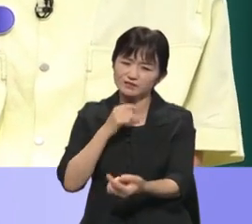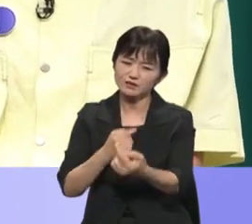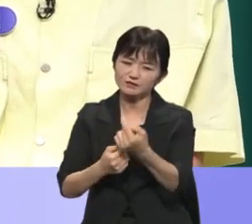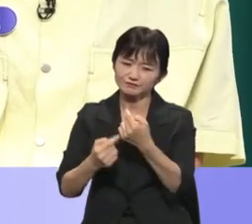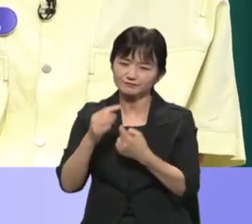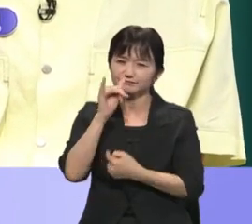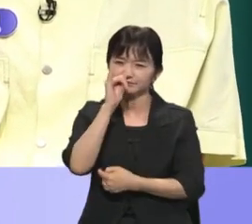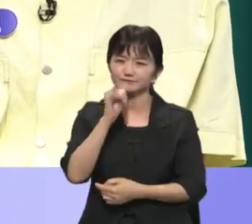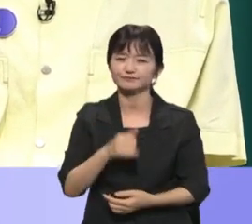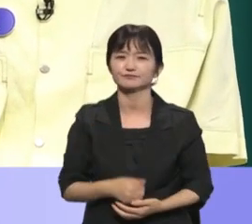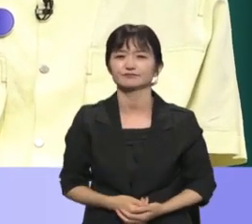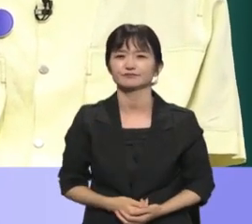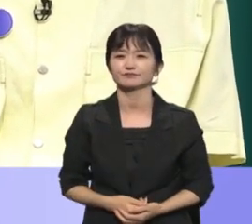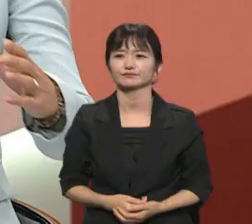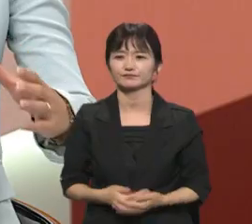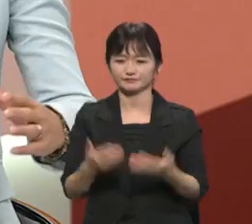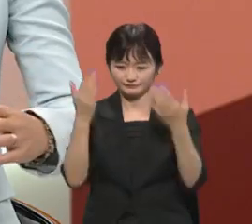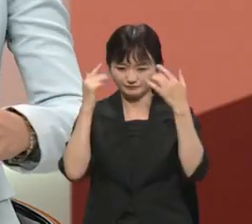있더라고요